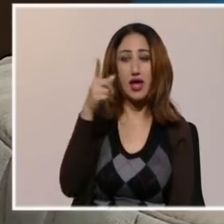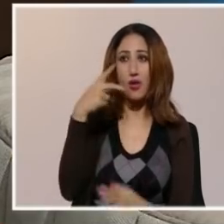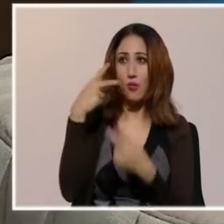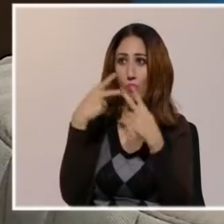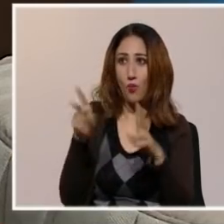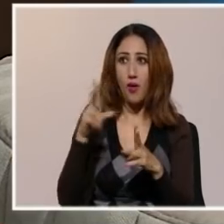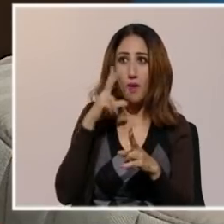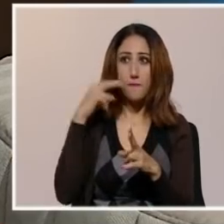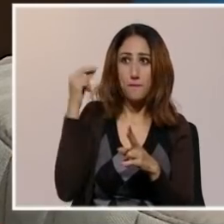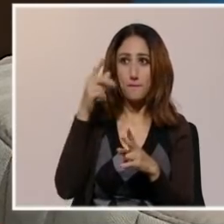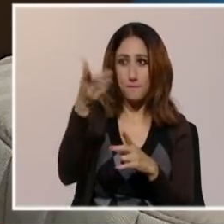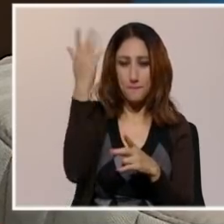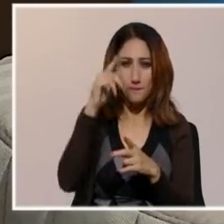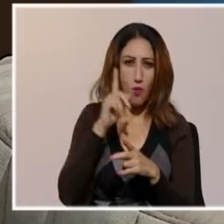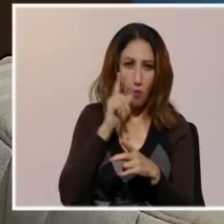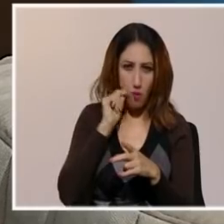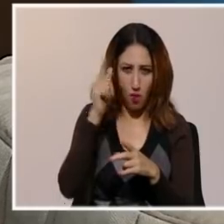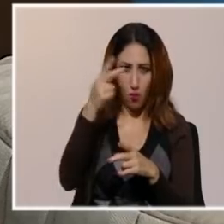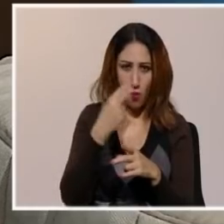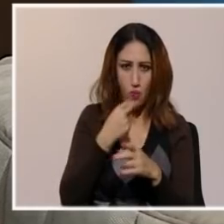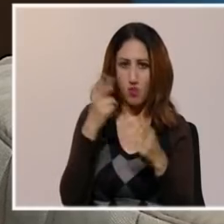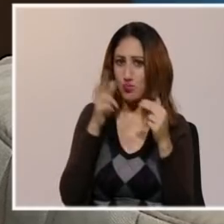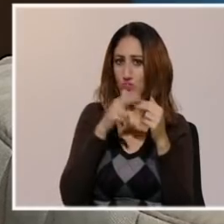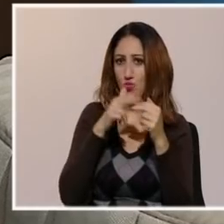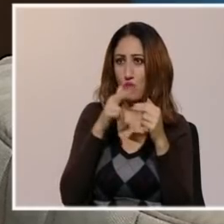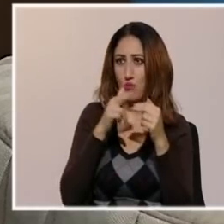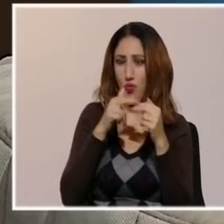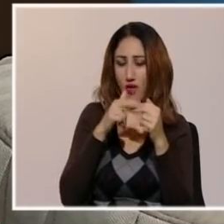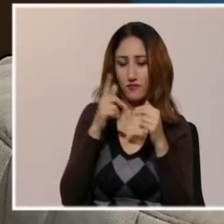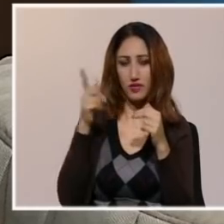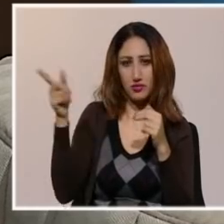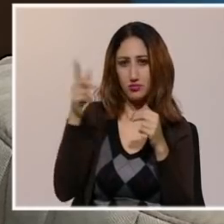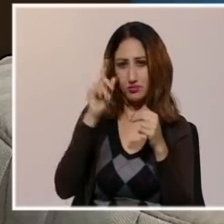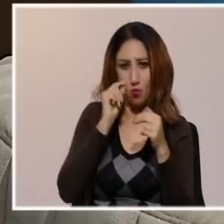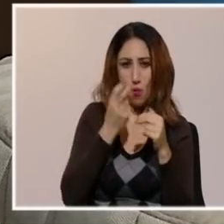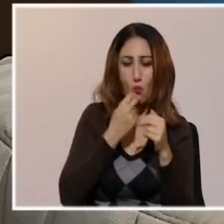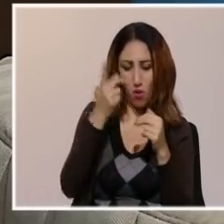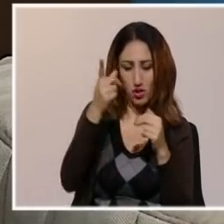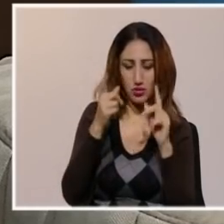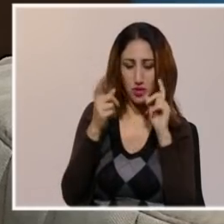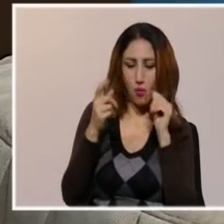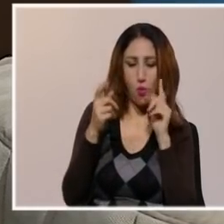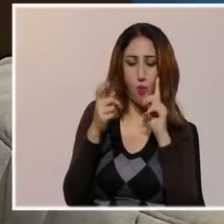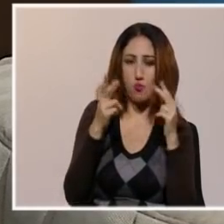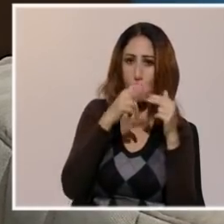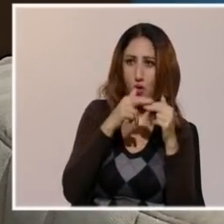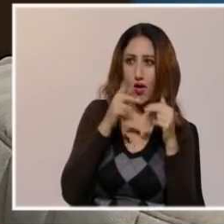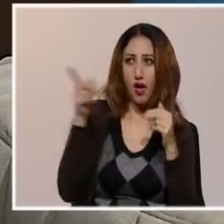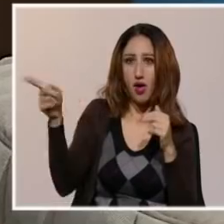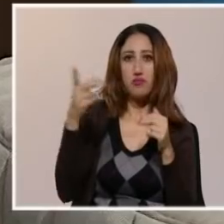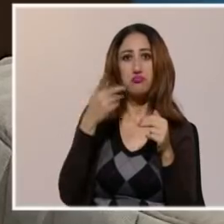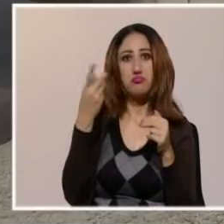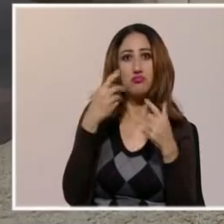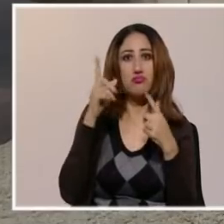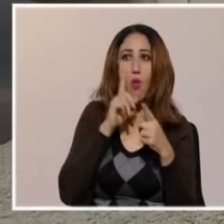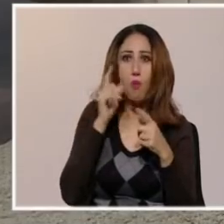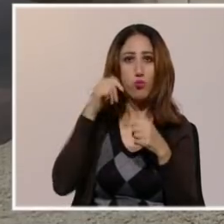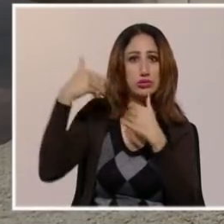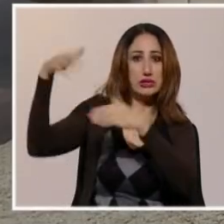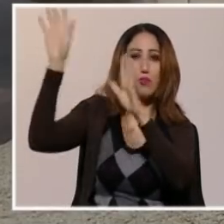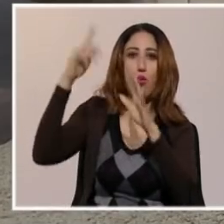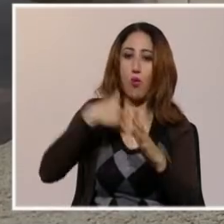كان اهلي مش موافقين في الاول لما اتجوزت، وهي لما لقيتها هي يعني سابت اهلها عشاني، فعملت انا نفس القصه